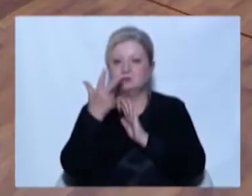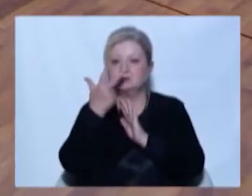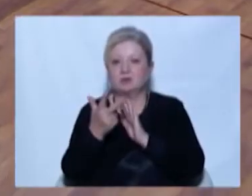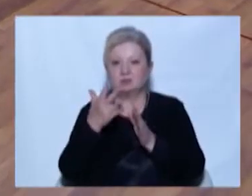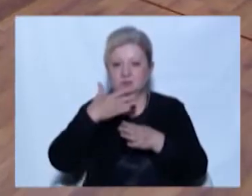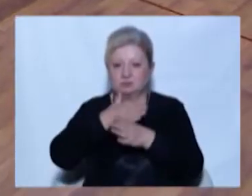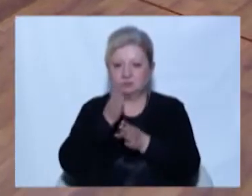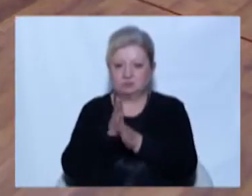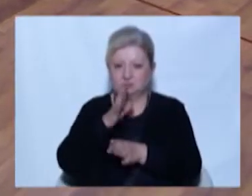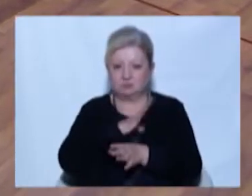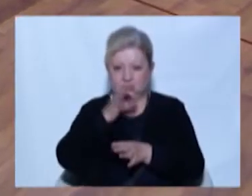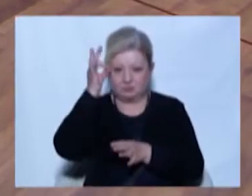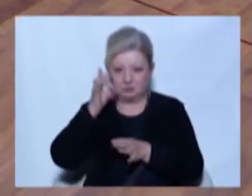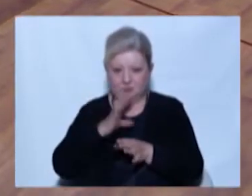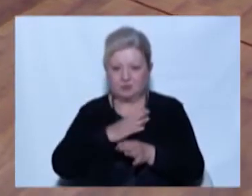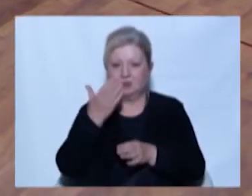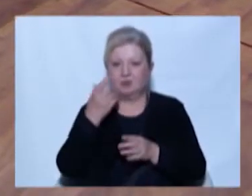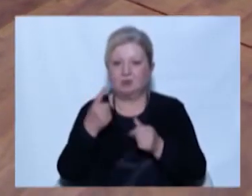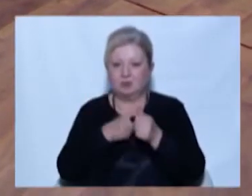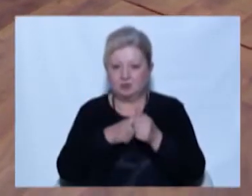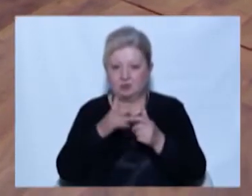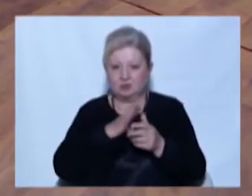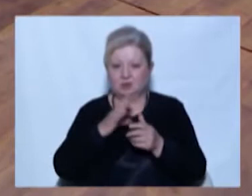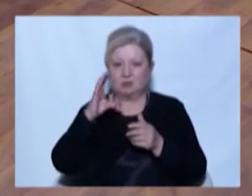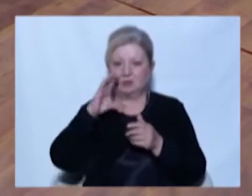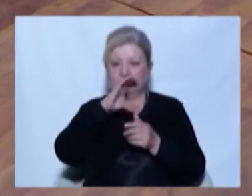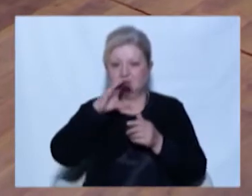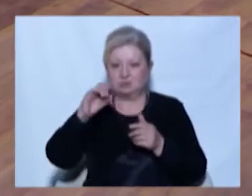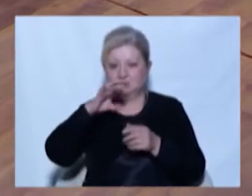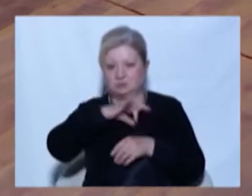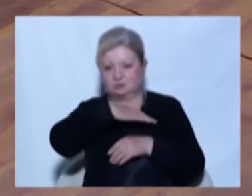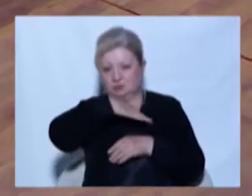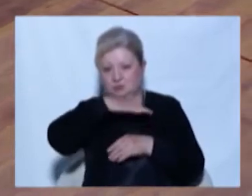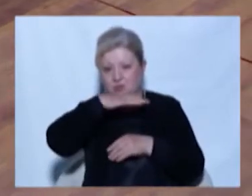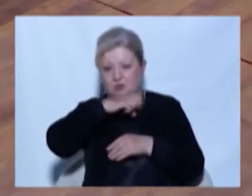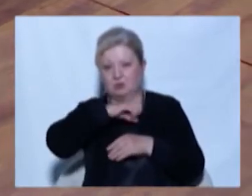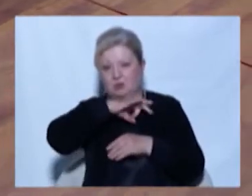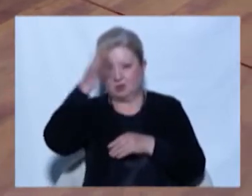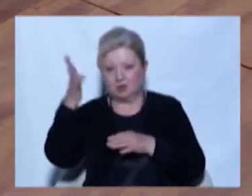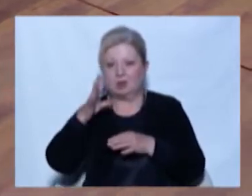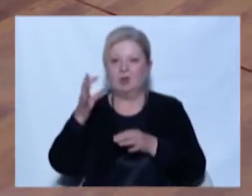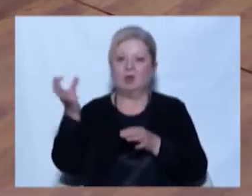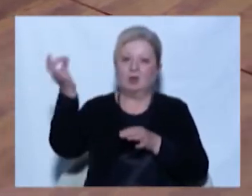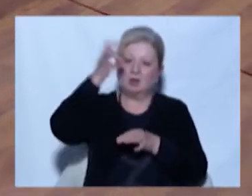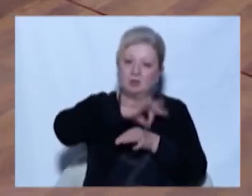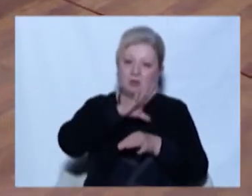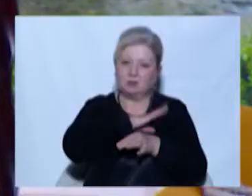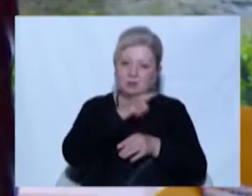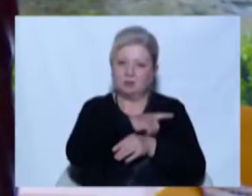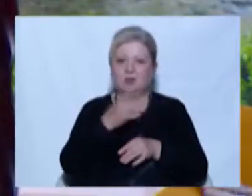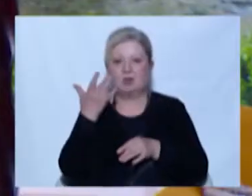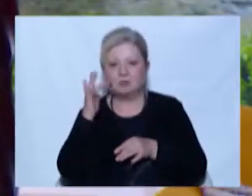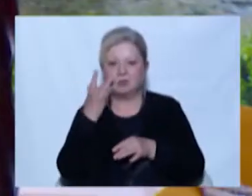ზონად გაიყო. ეს იყო საბჭოთა კავშირის აღმოსავლეთი მხარე, ხოლო დასავლეთის მხარე იყო დიდ ბრიტანეთსა და ამერიკის შეერთებულ შტატებს